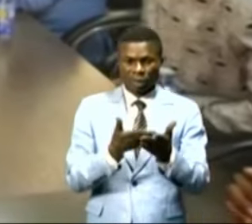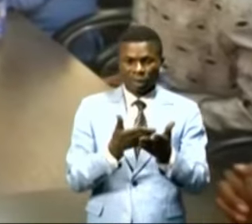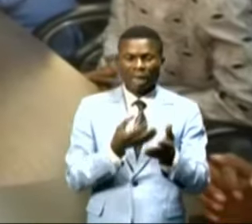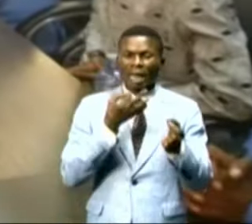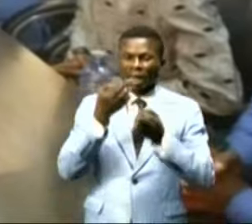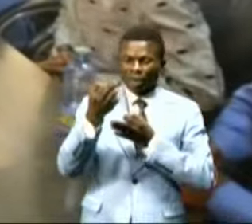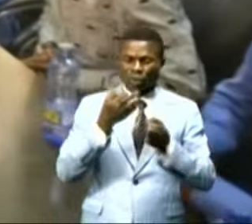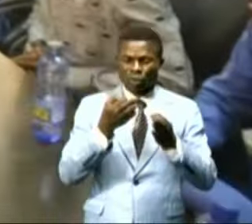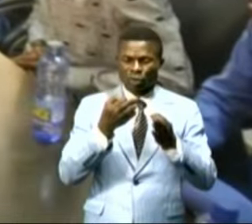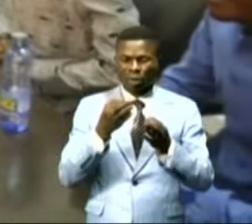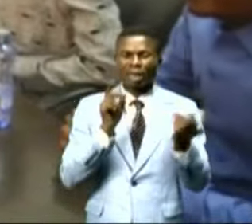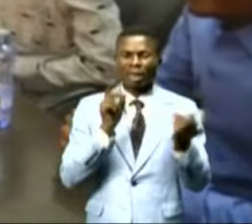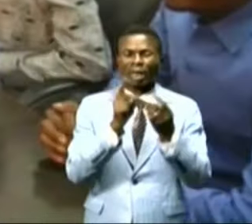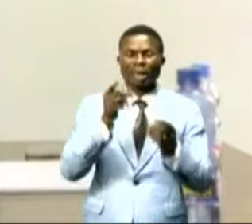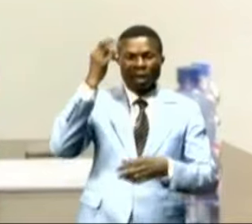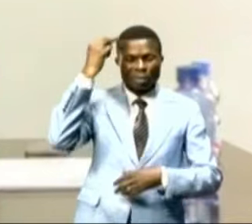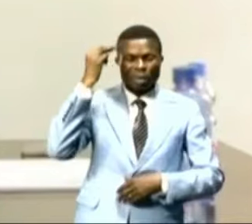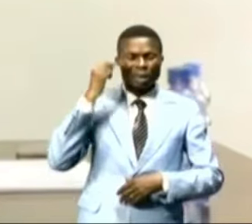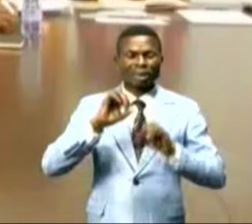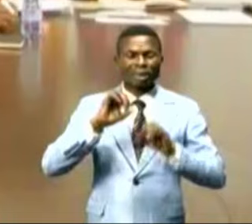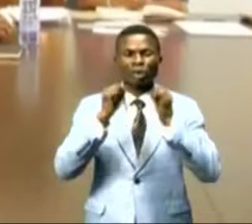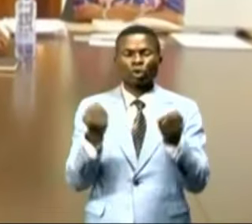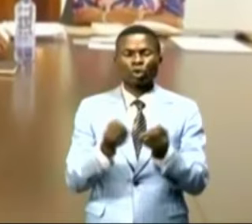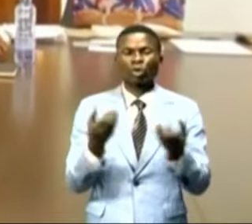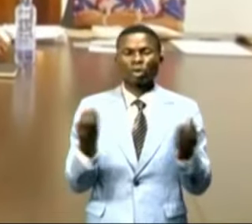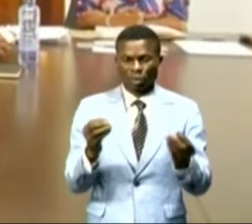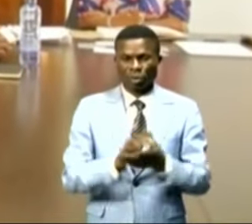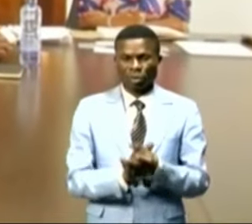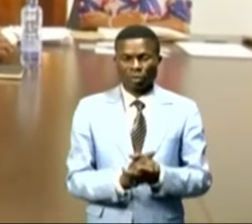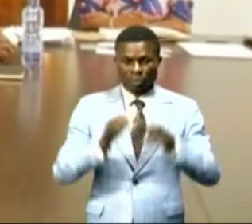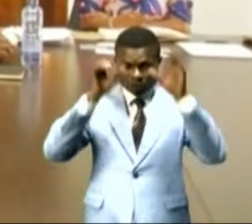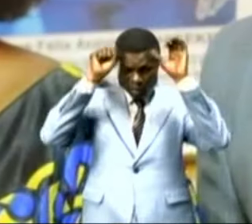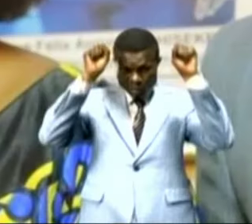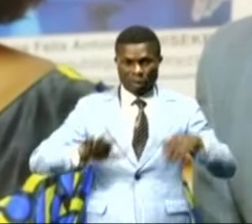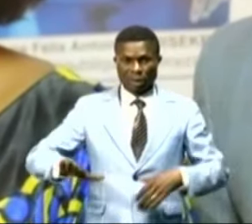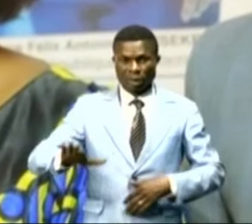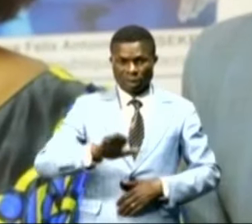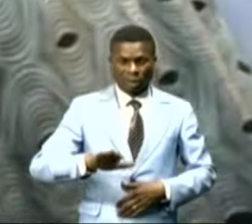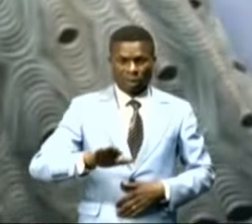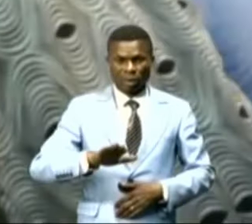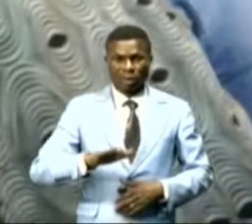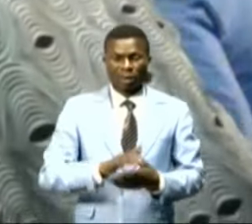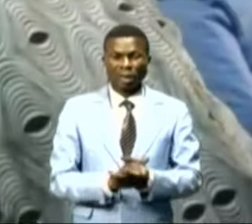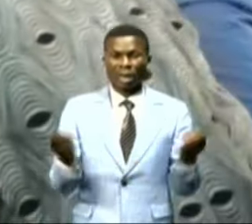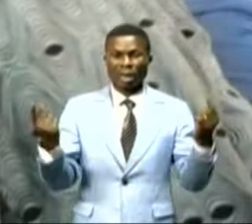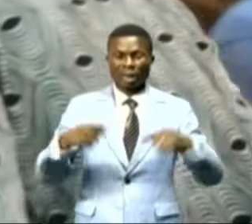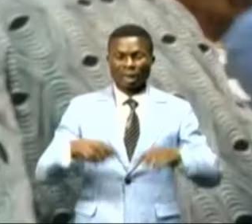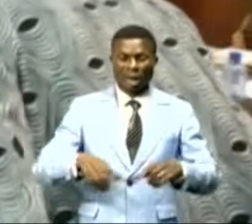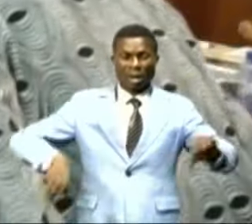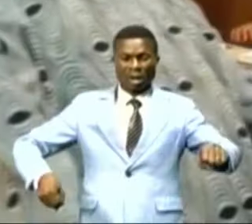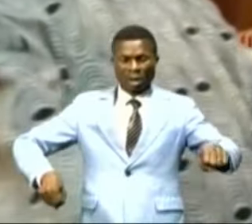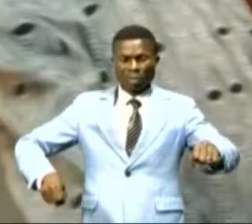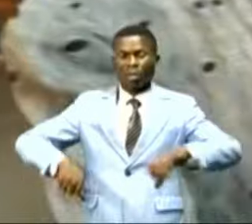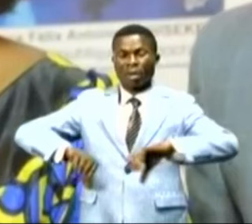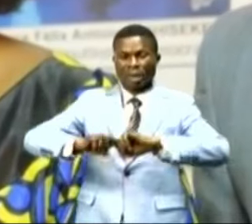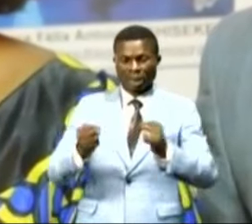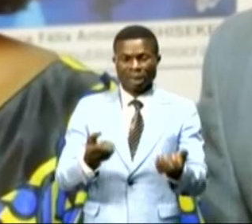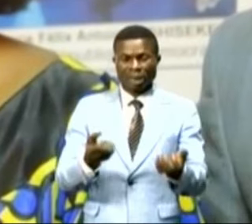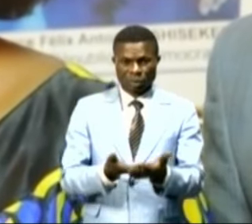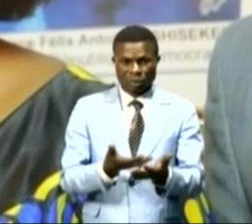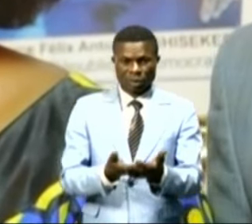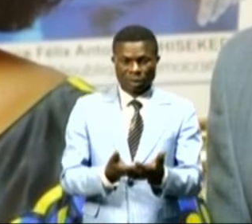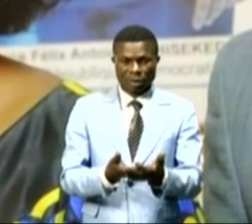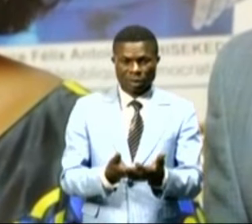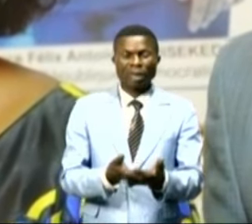expliqué l'essence de son plaidoyer. Le président de la République, lors du premier conseil des ministres, a fait